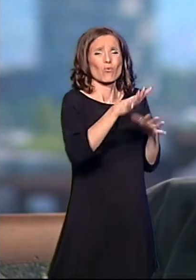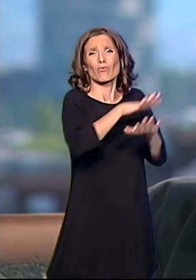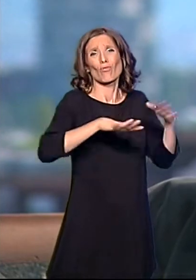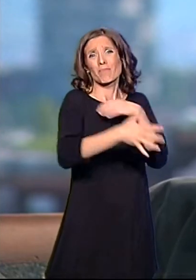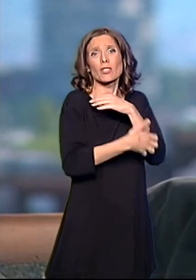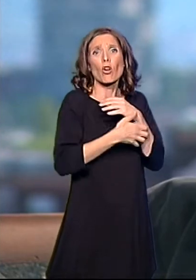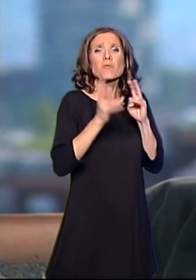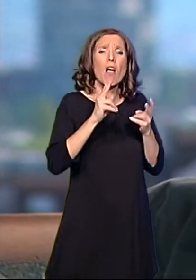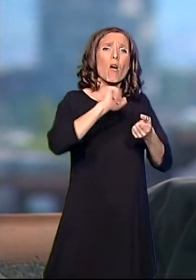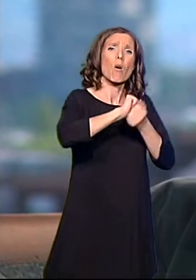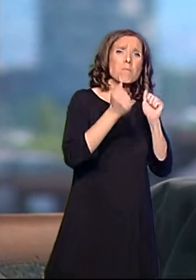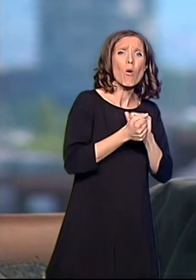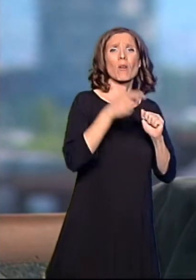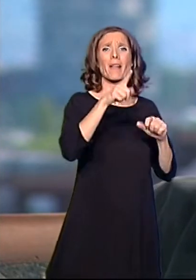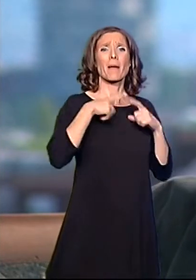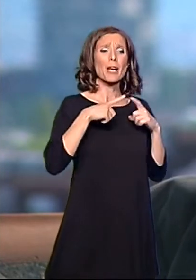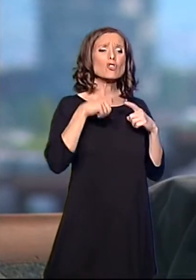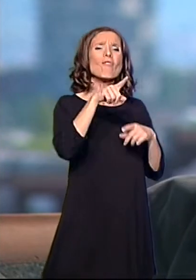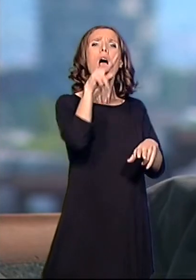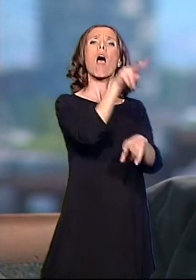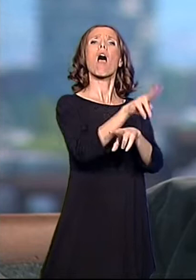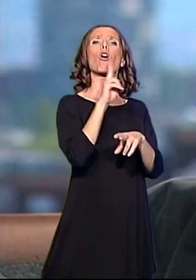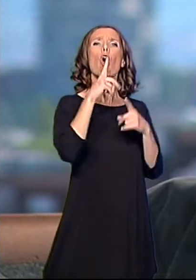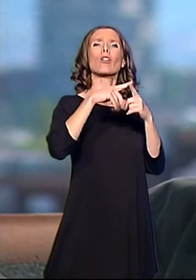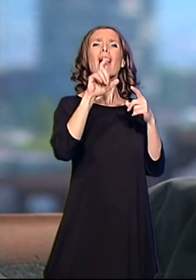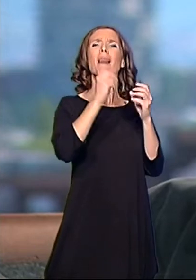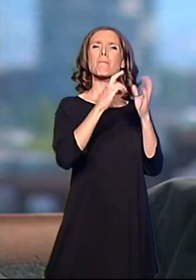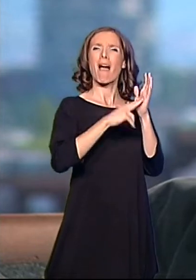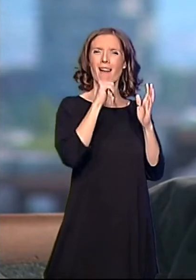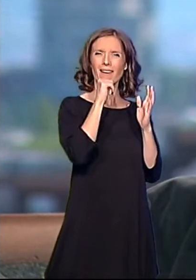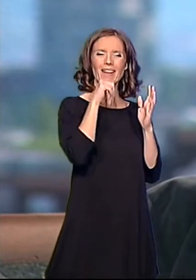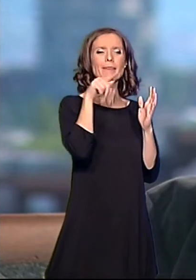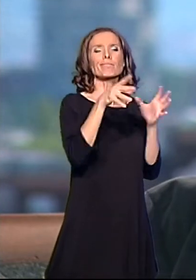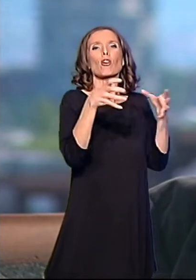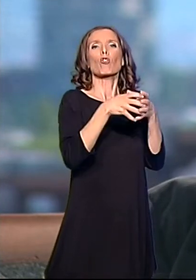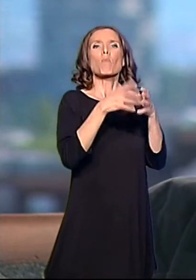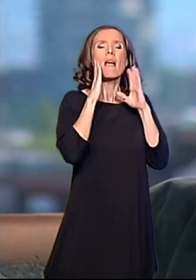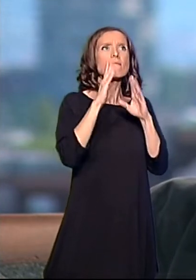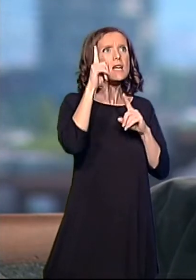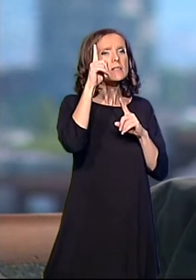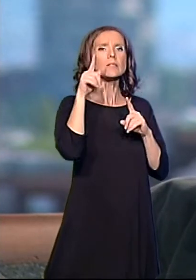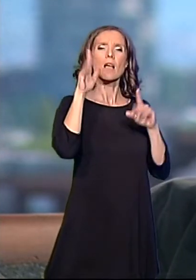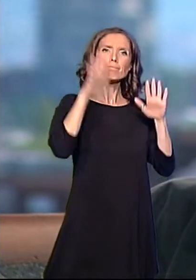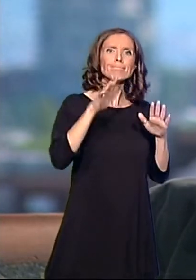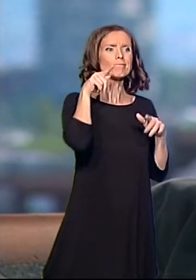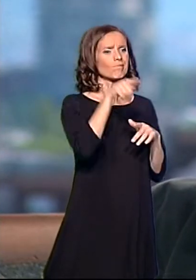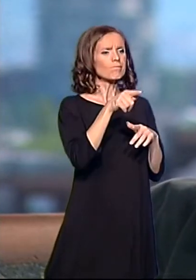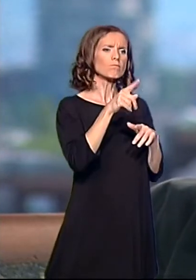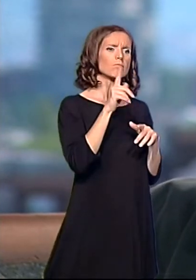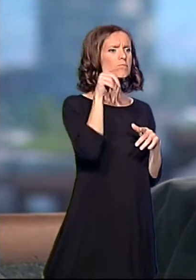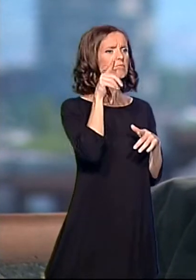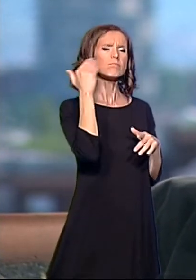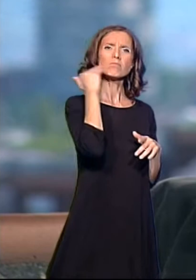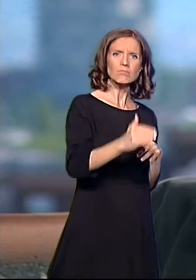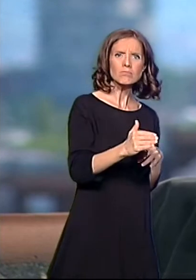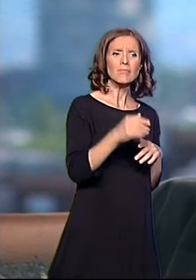je pod upravom Talibana, iako ono formalno i nije pod upravom Talibana, formalno postoji neka drugačija vlast, međutim, Talibani su